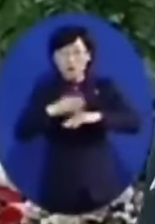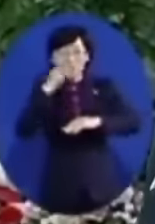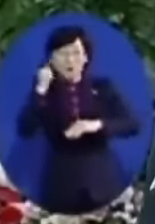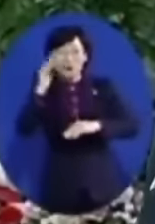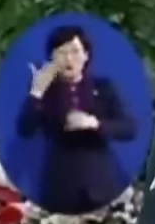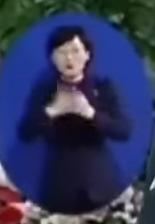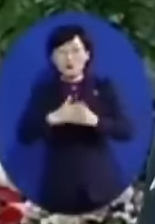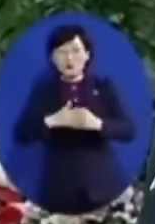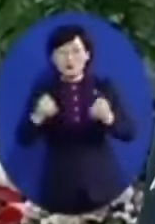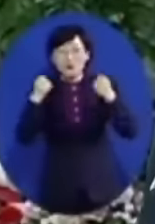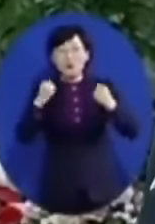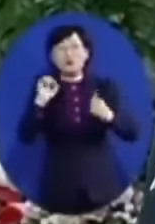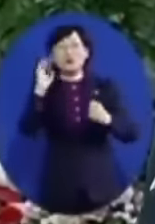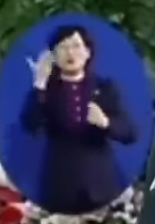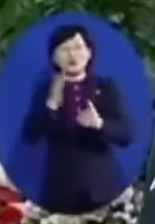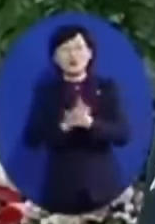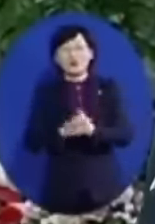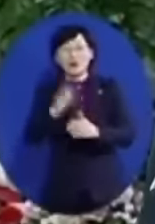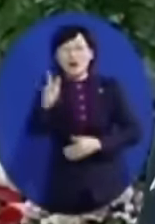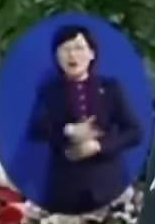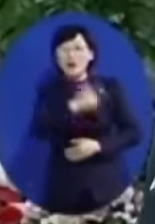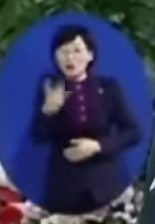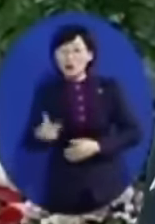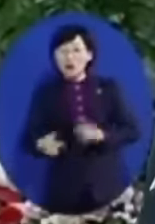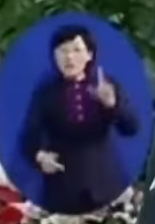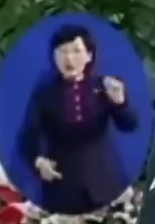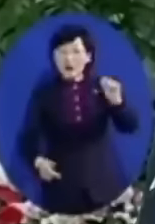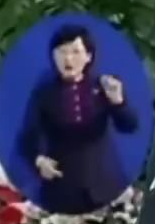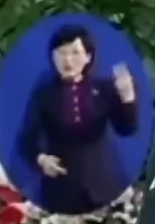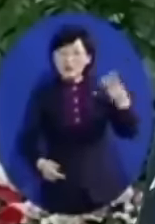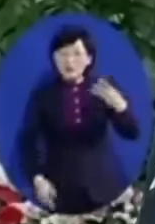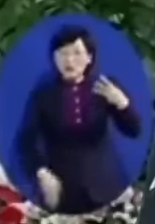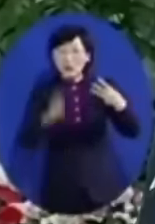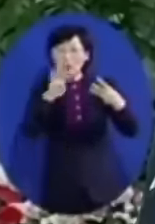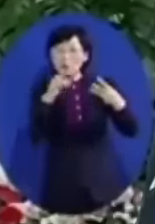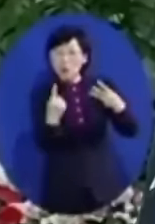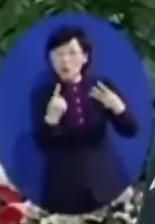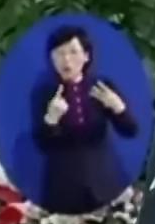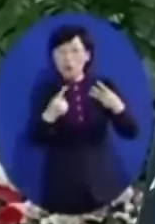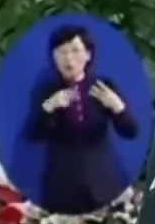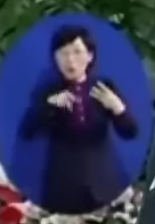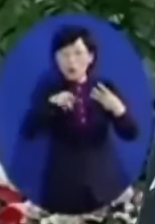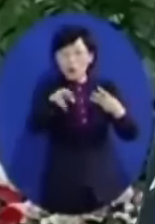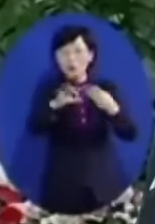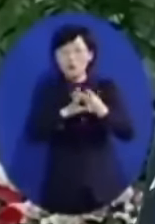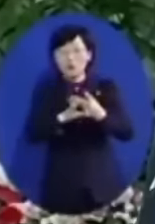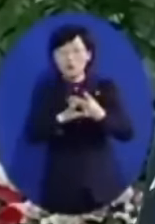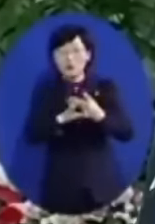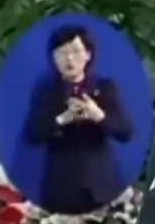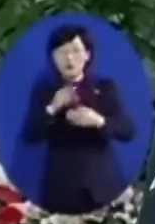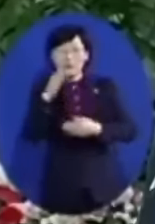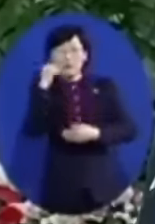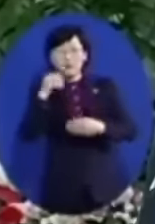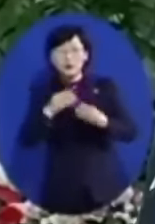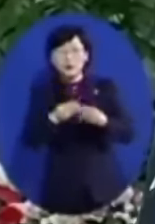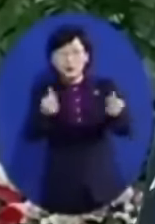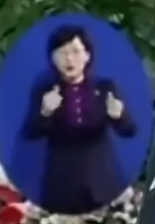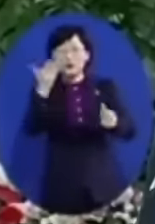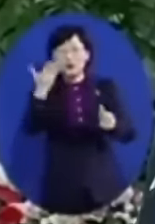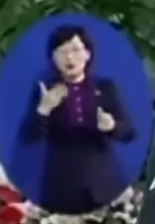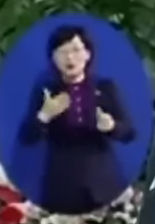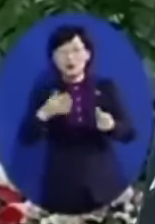건강에 좋아진다고 합니다. 하루에 1만 3천 보를 걸으면 지방이 연소되고